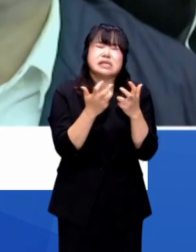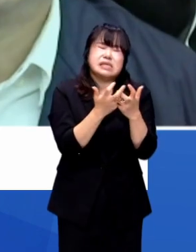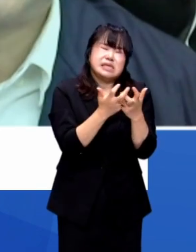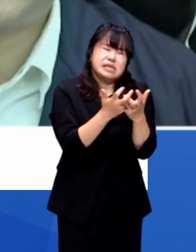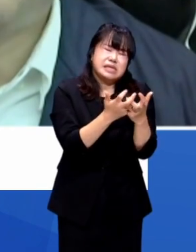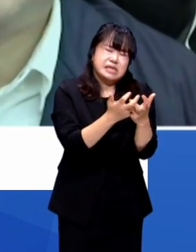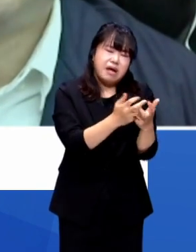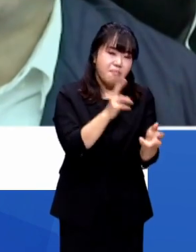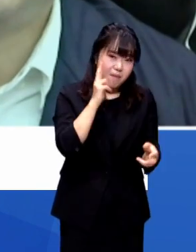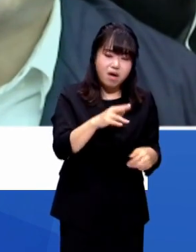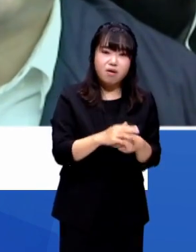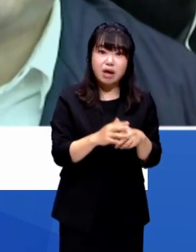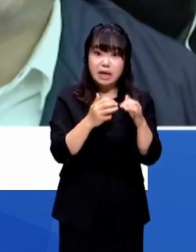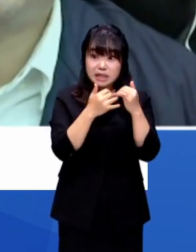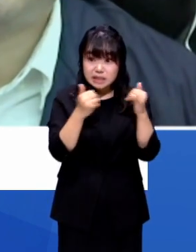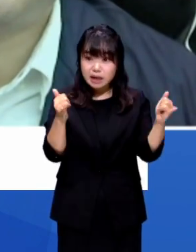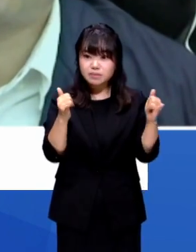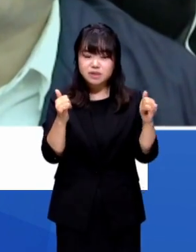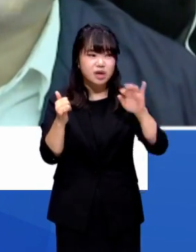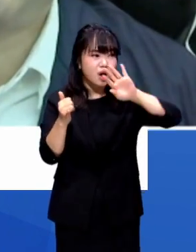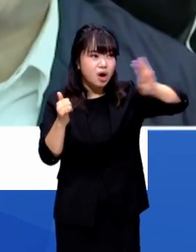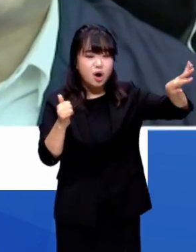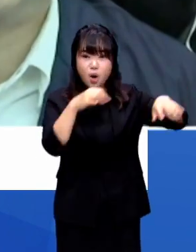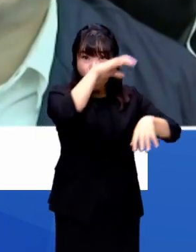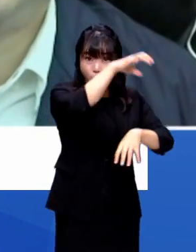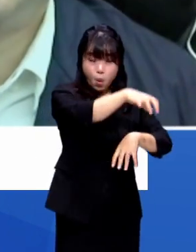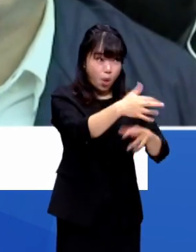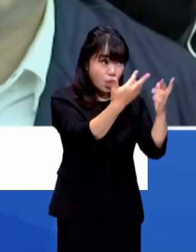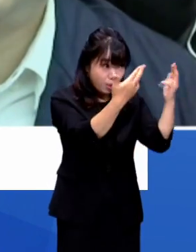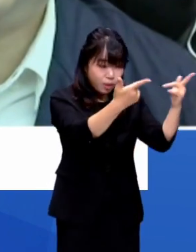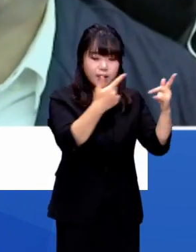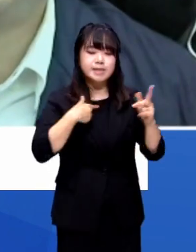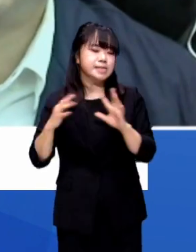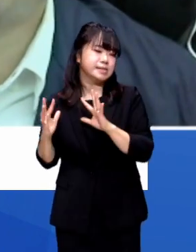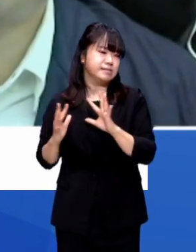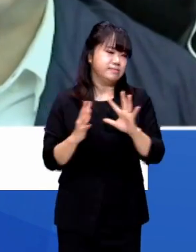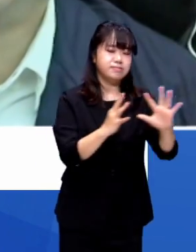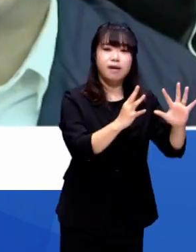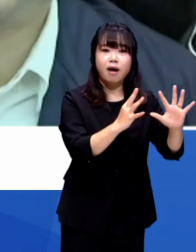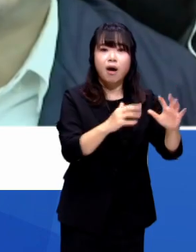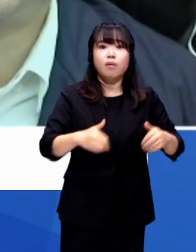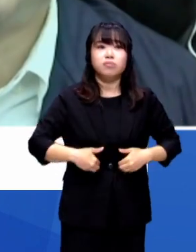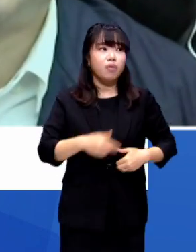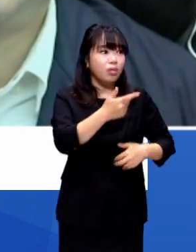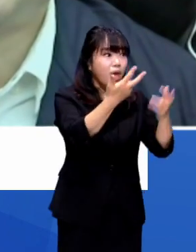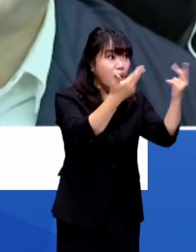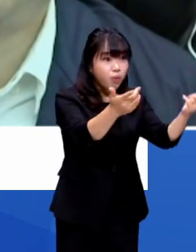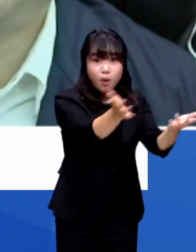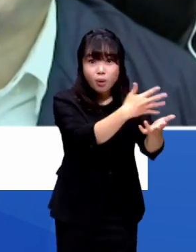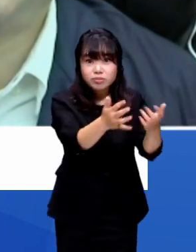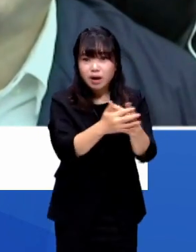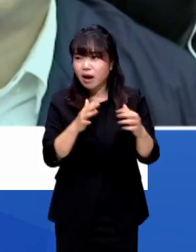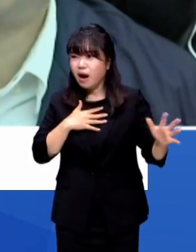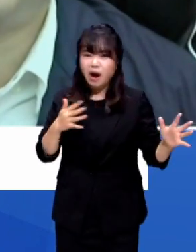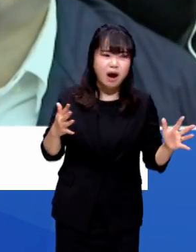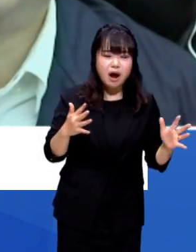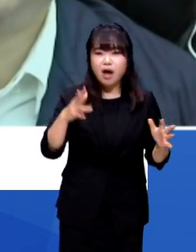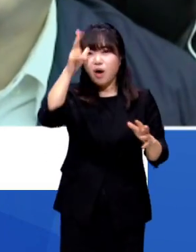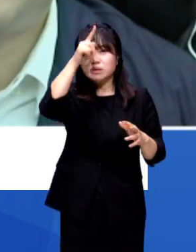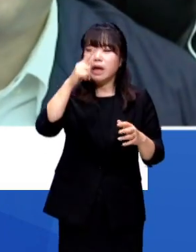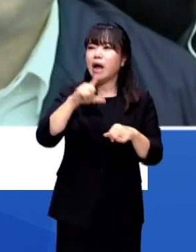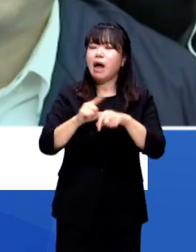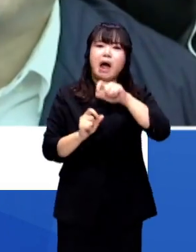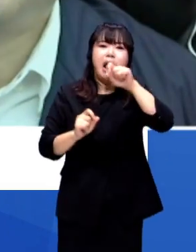들자면 사람들이 어딘가로 이동시켜야 공간이 확보가 되는데 그 이동시킬 공간이 없었기 때문에 시간이 많이 걸렸다고 생각하고